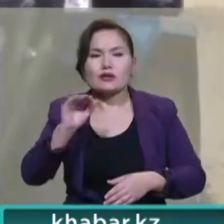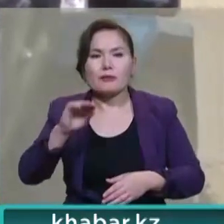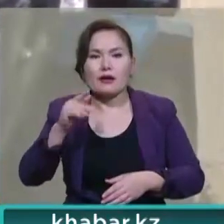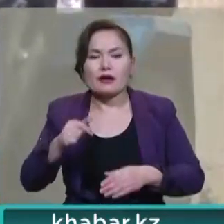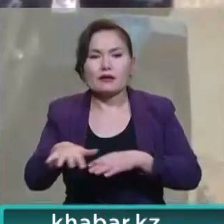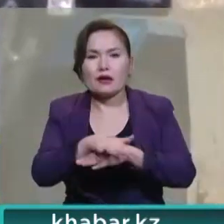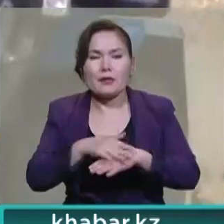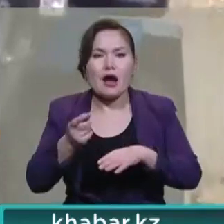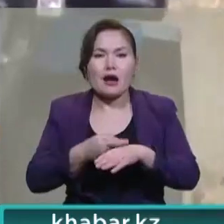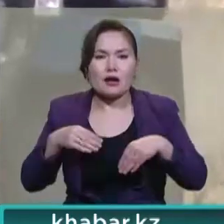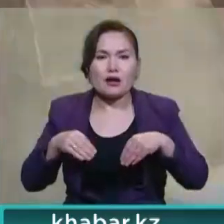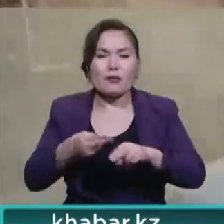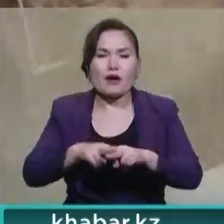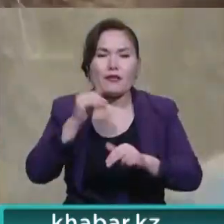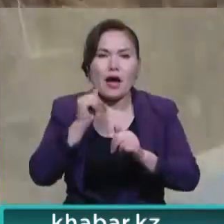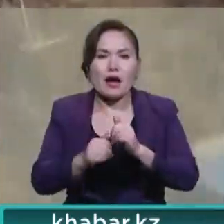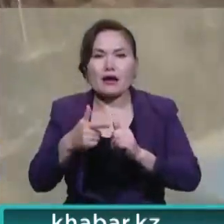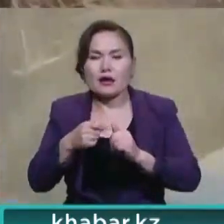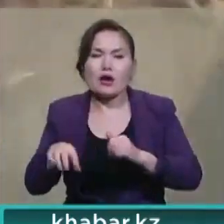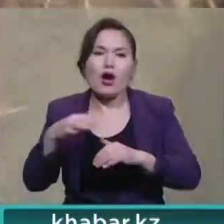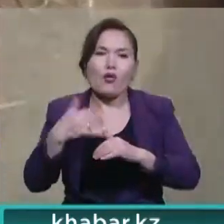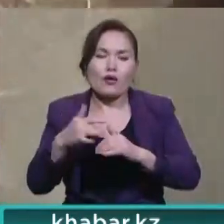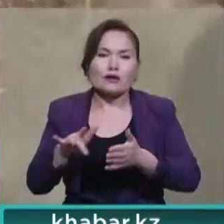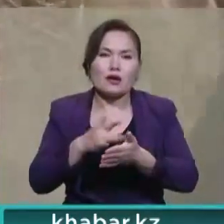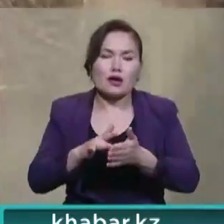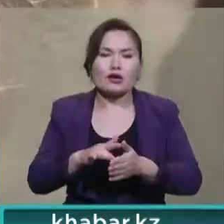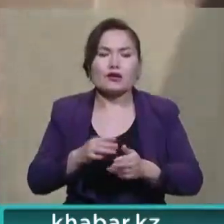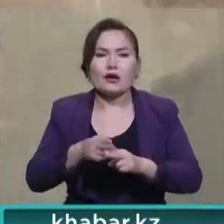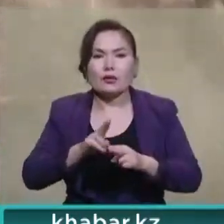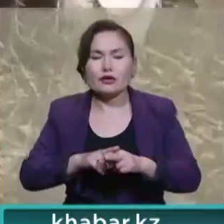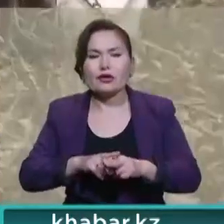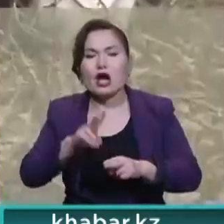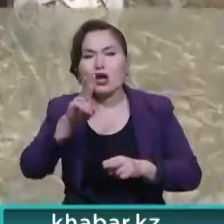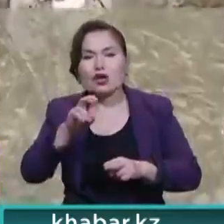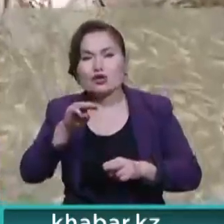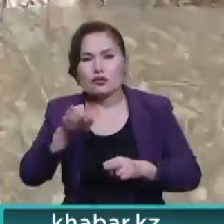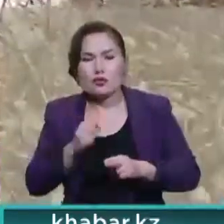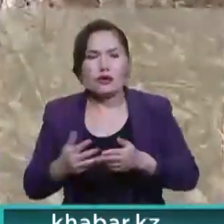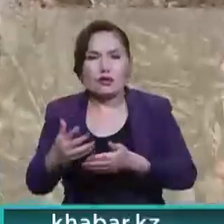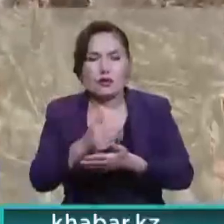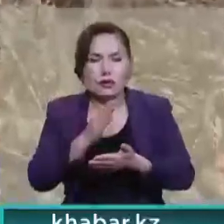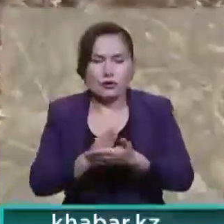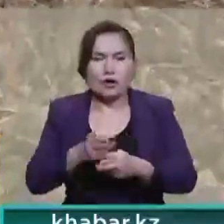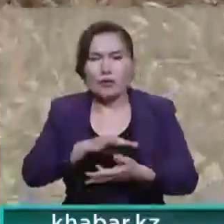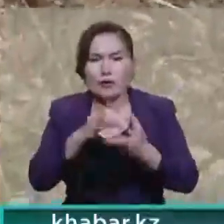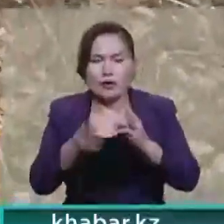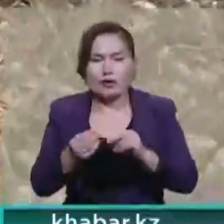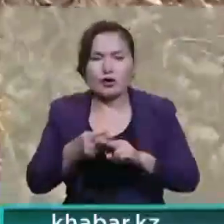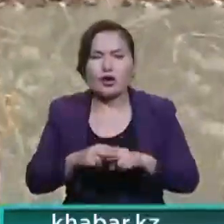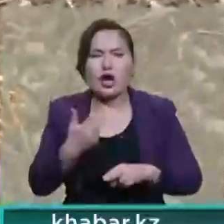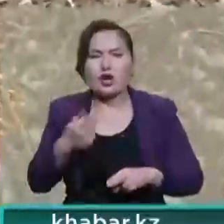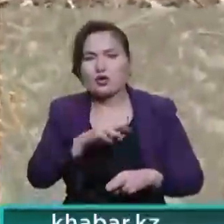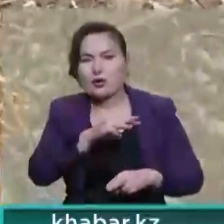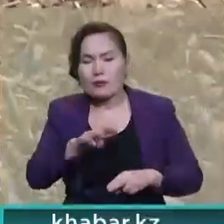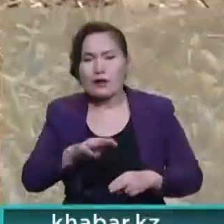жуық алқапқа картоп егіліп, әр гектарынан орта есеппен 204,7 центнерден өнім алынды. Жалпы көлемі 3